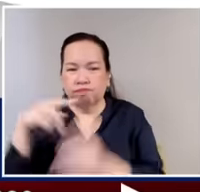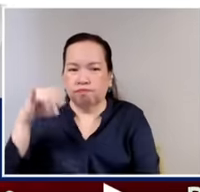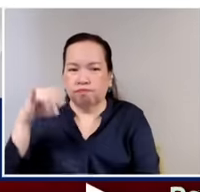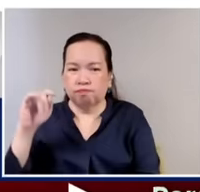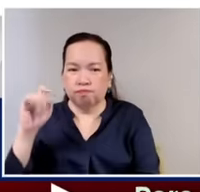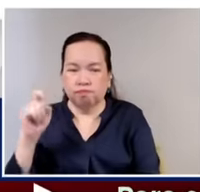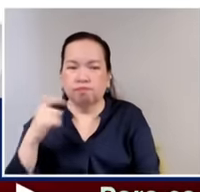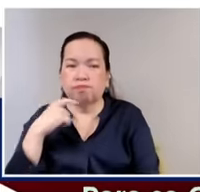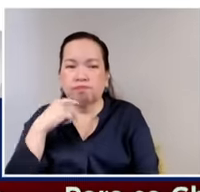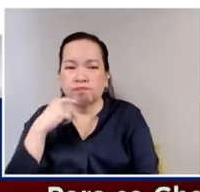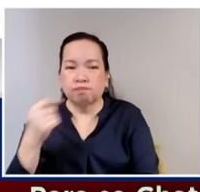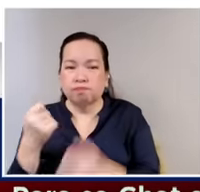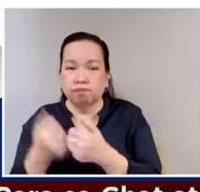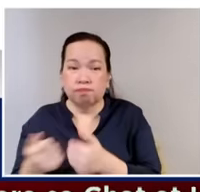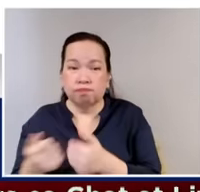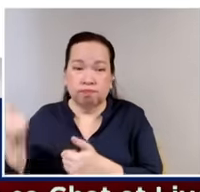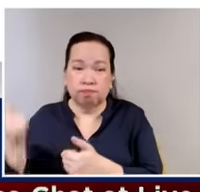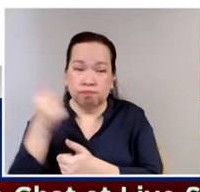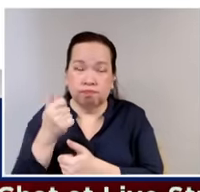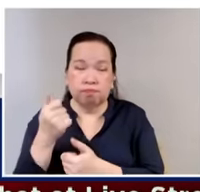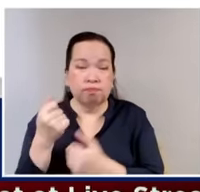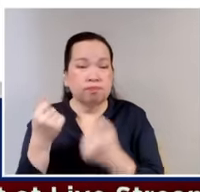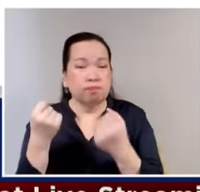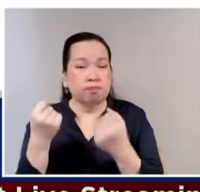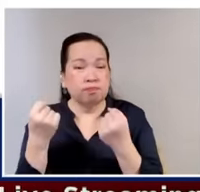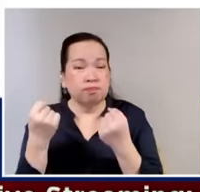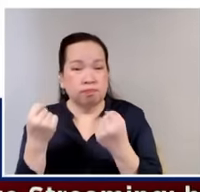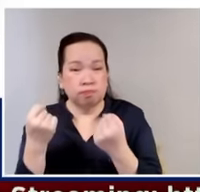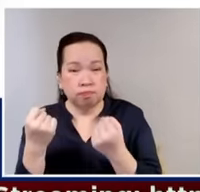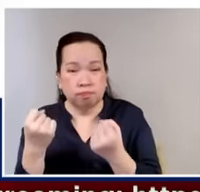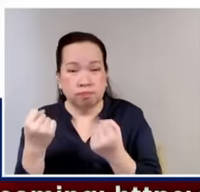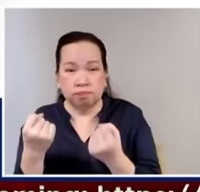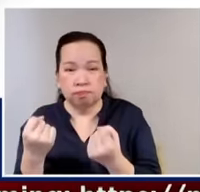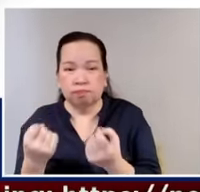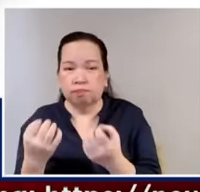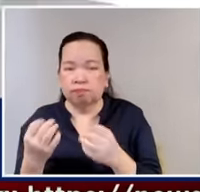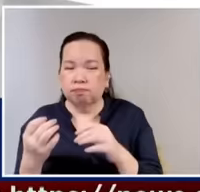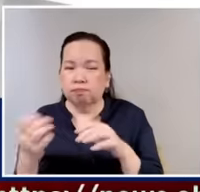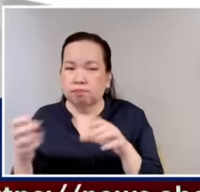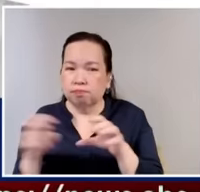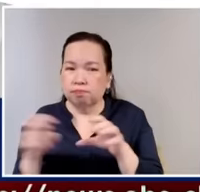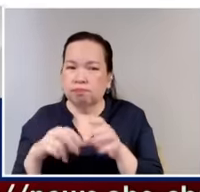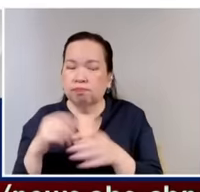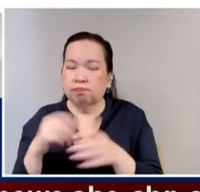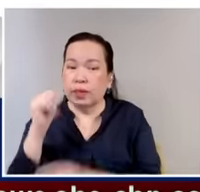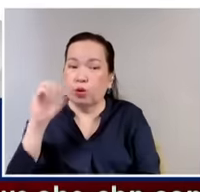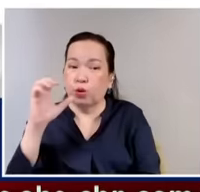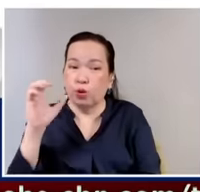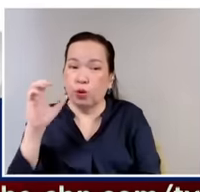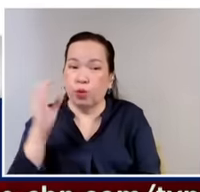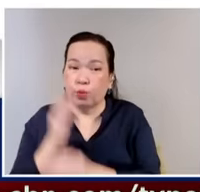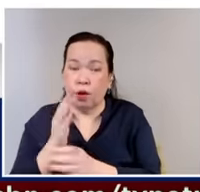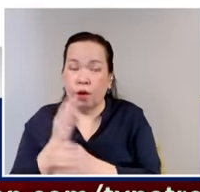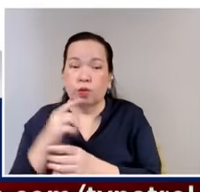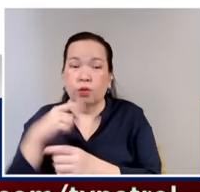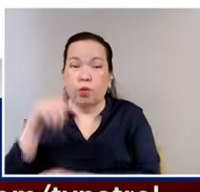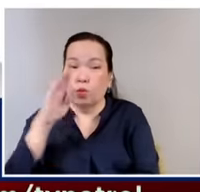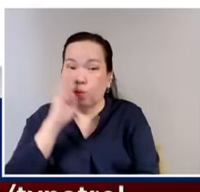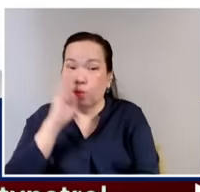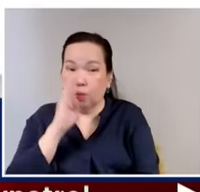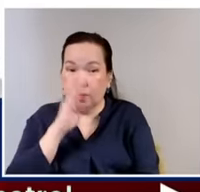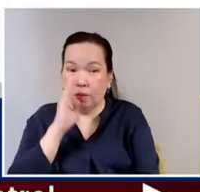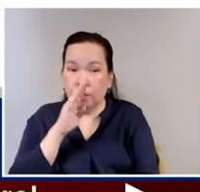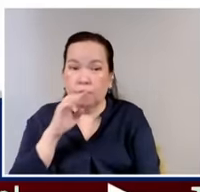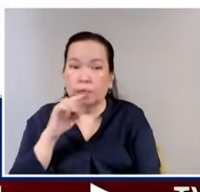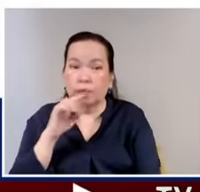ng Landport, may mga fully booked na biyahe na, lalo na yung mga air-conditioned buses papuntang Bicol. Pero nagdagdag na sila